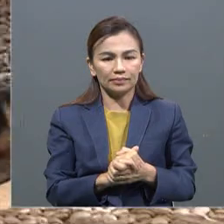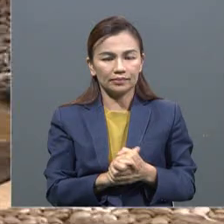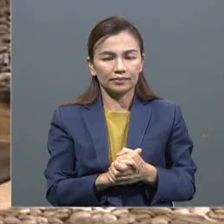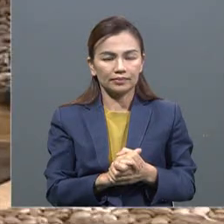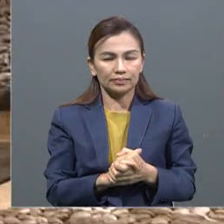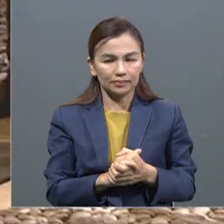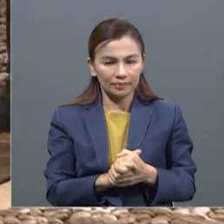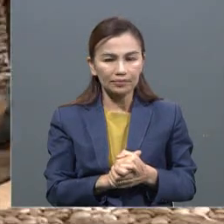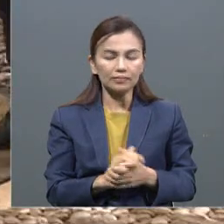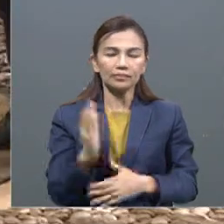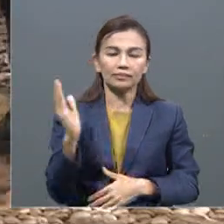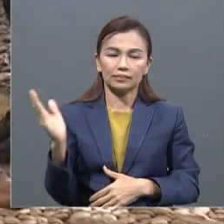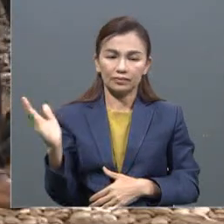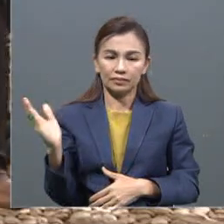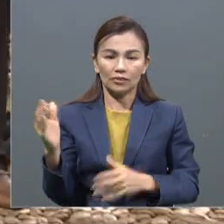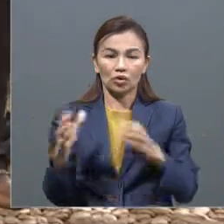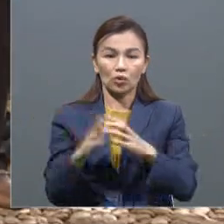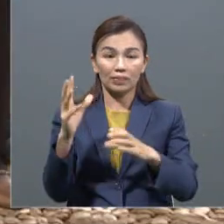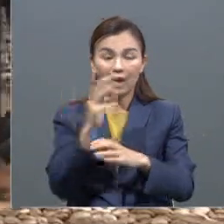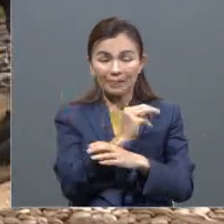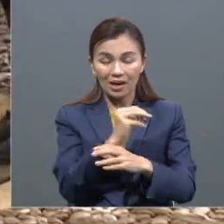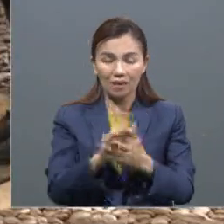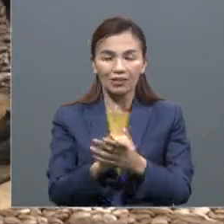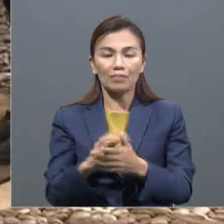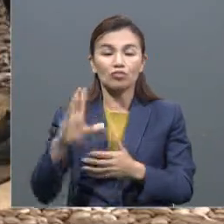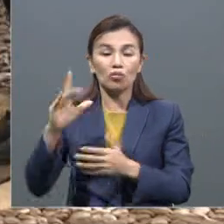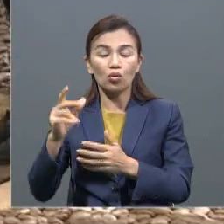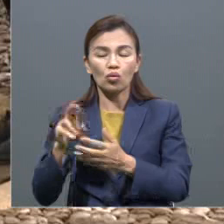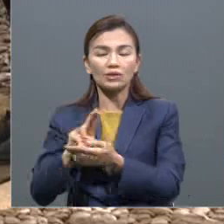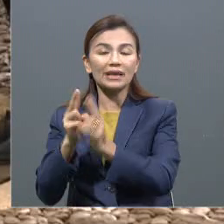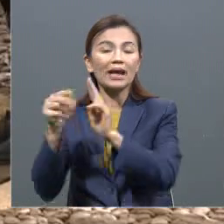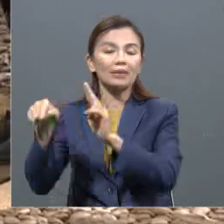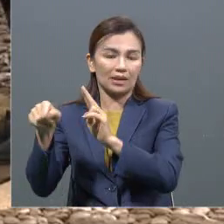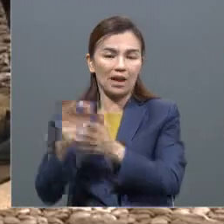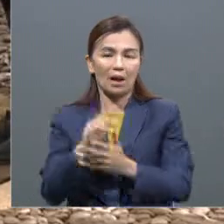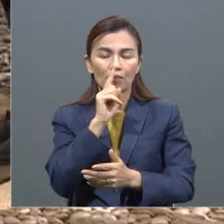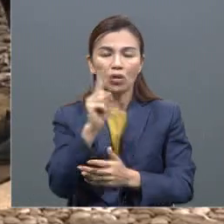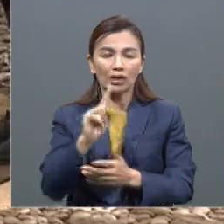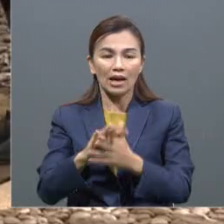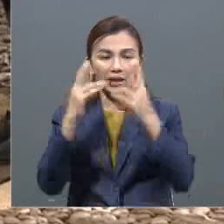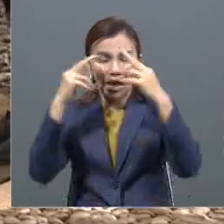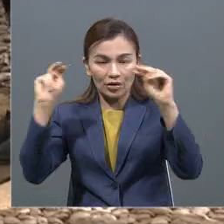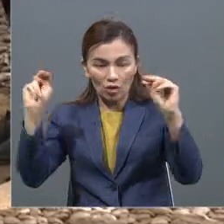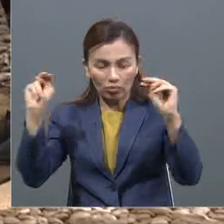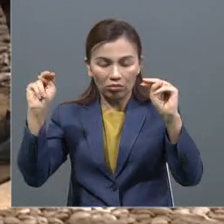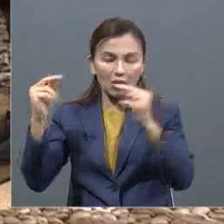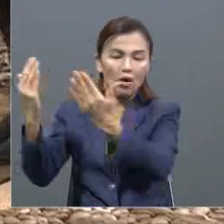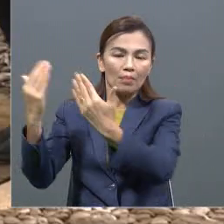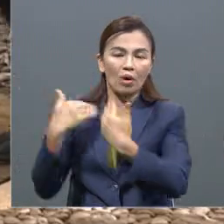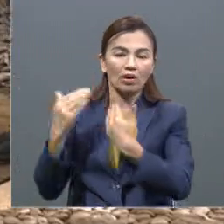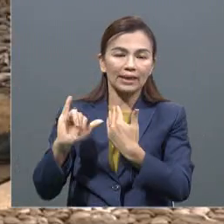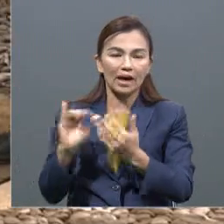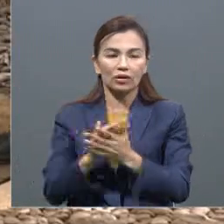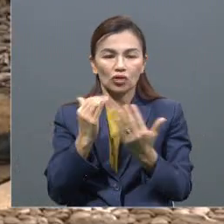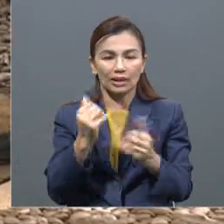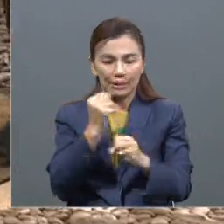เช่นเดียวกับนายวราวุฒิศิลปะอาชาหัวหน้าพรรคชาติไทยพัฒนาก็ย้ำนะคะว่านายกรัฐมนตรียังไม่ได้ส่งสัญญาณมาตอนนี้เนี่ยขอทำงานอย่างเต็ม